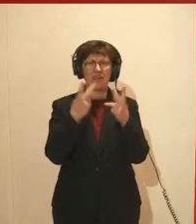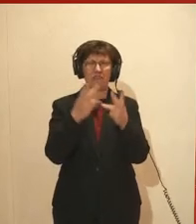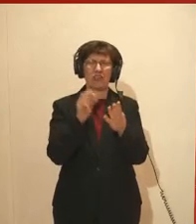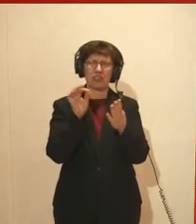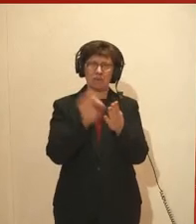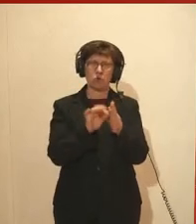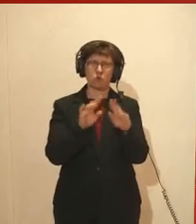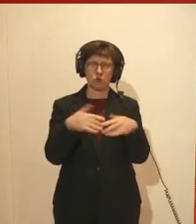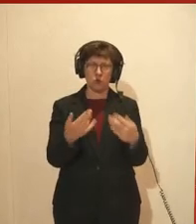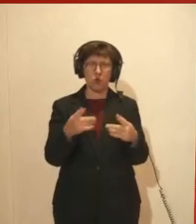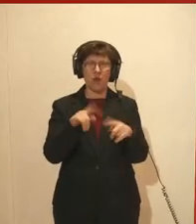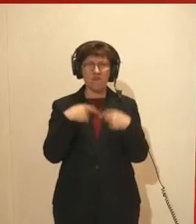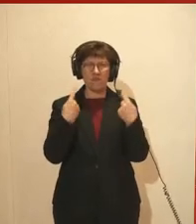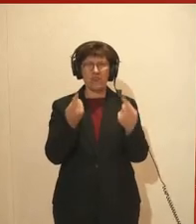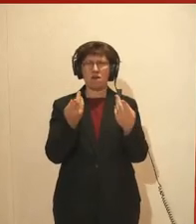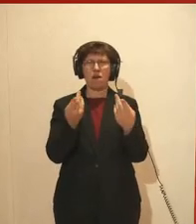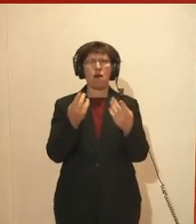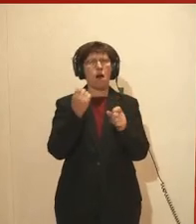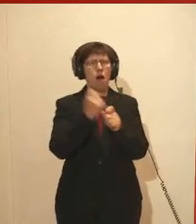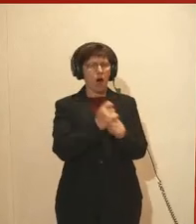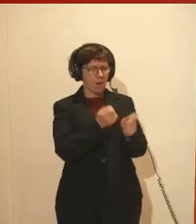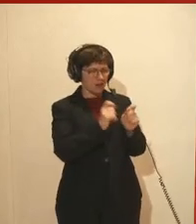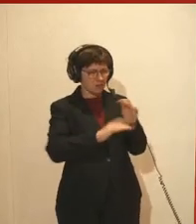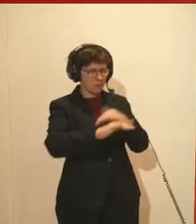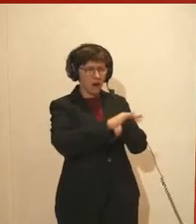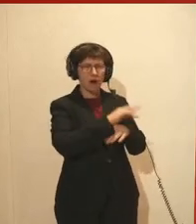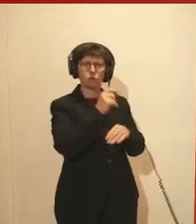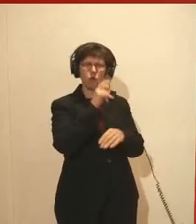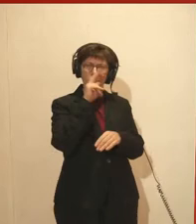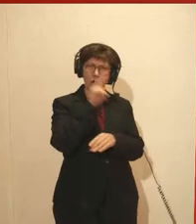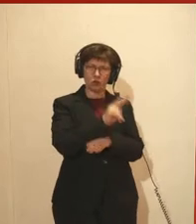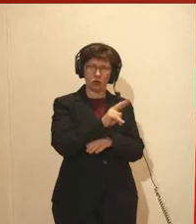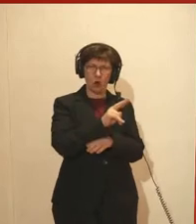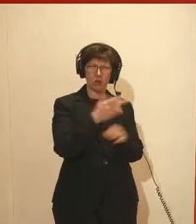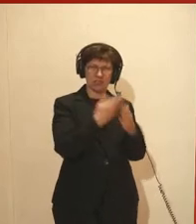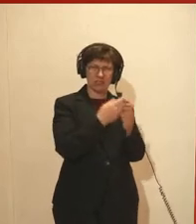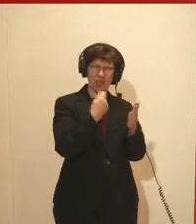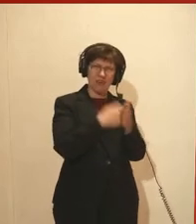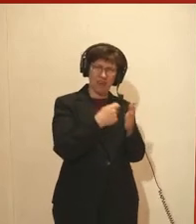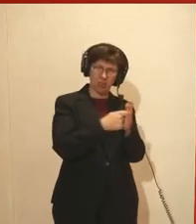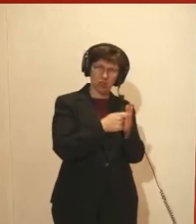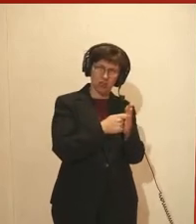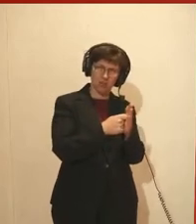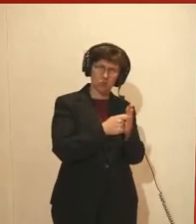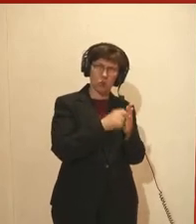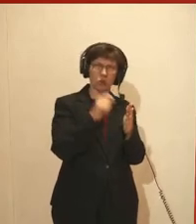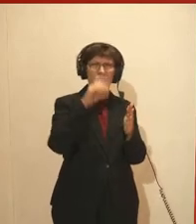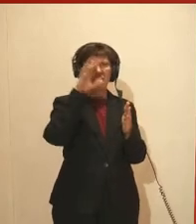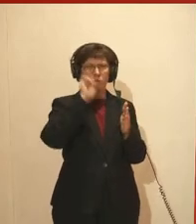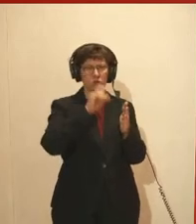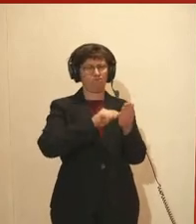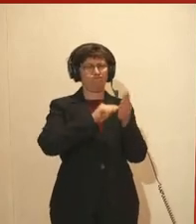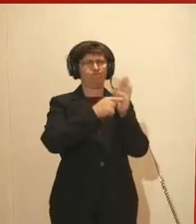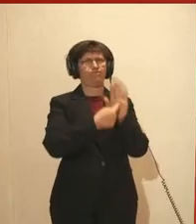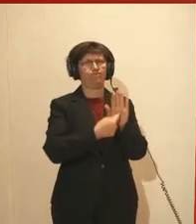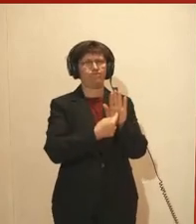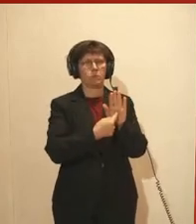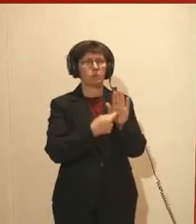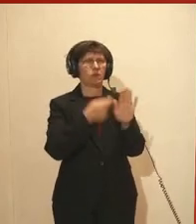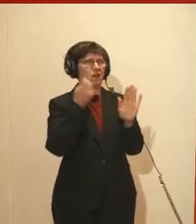gewesen dass wir für auf dem arbeitsmarkt noch mal diese wertschätzung auch bringen und